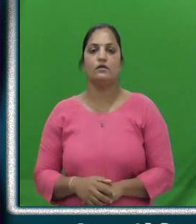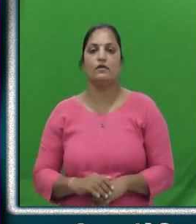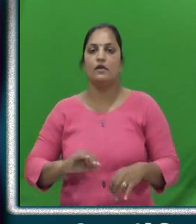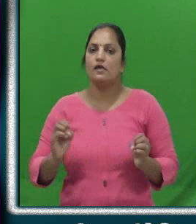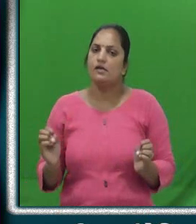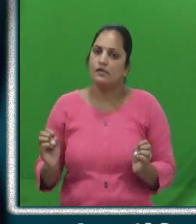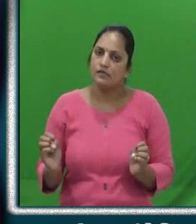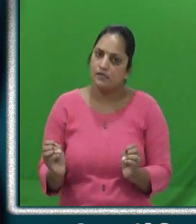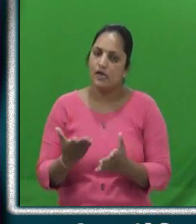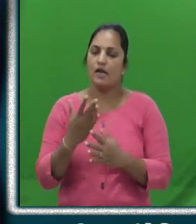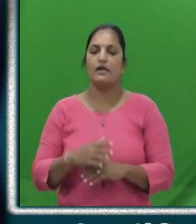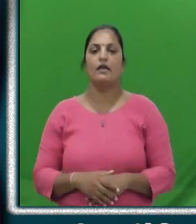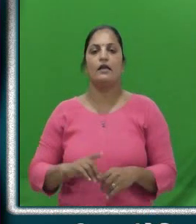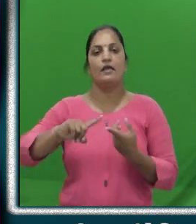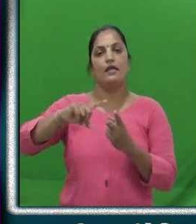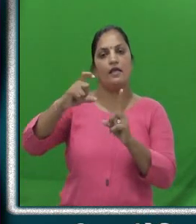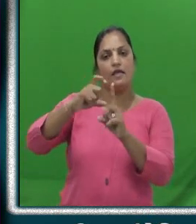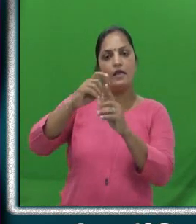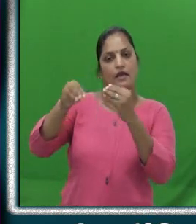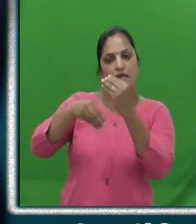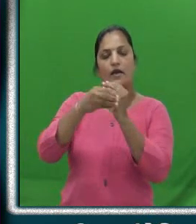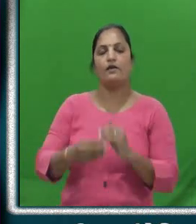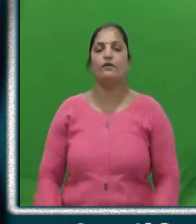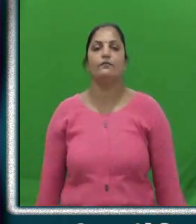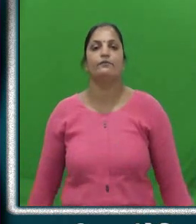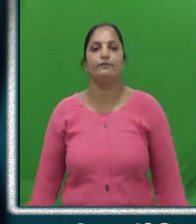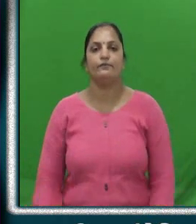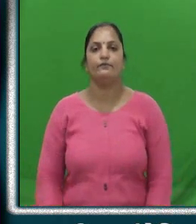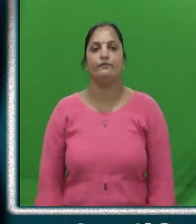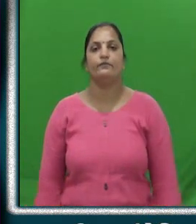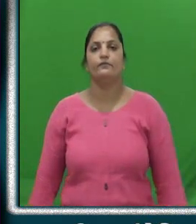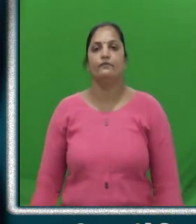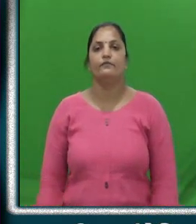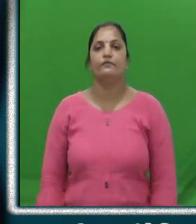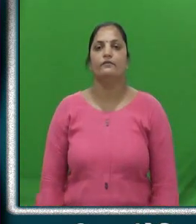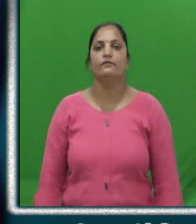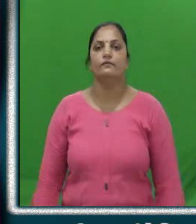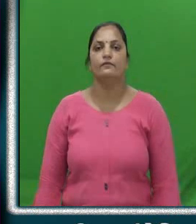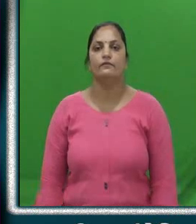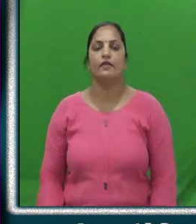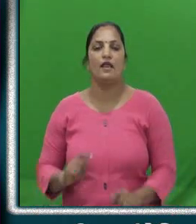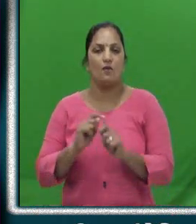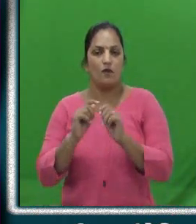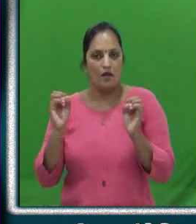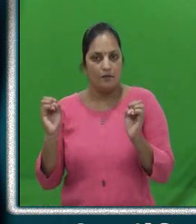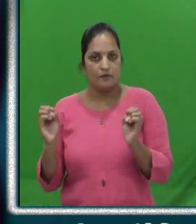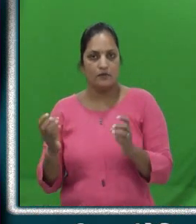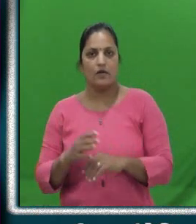દેવાનું, સબ્જેક્ટ પછી જે વર્બ હોય એ વર્બનું શું કરી દેવાનું પાસ્ટ ટેન્સ। તો અરુણ સ્ટાર્ટેડ હિઝ